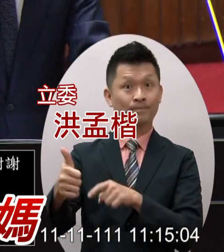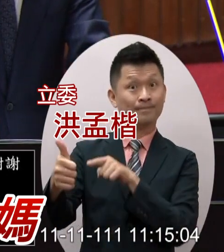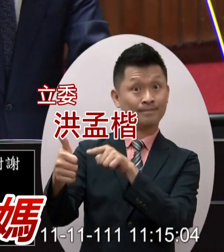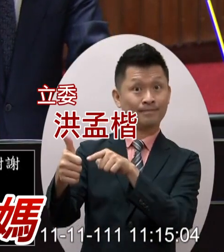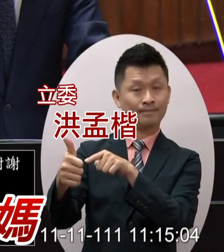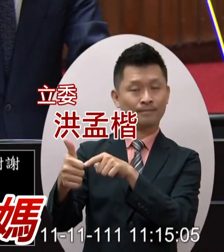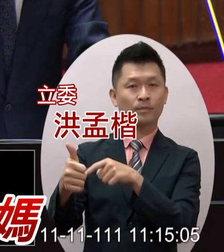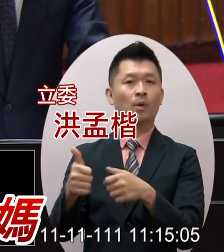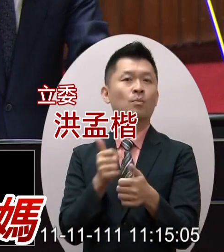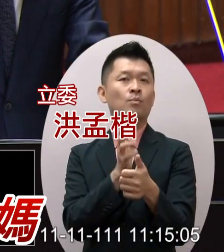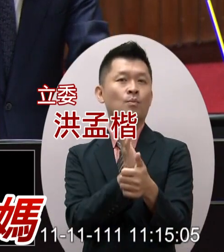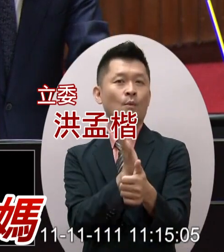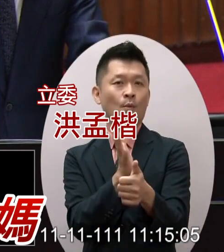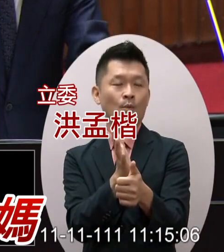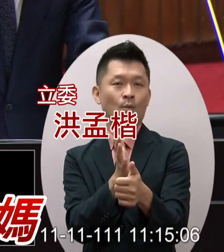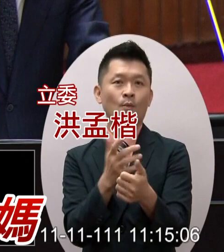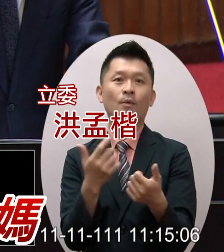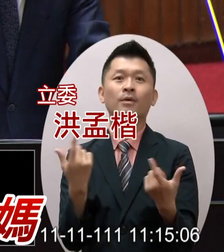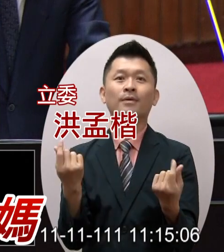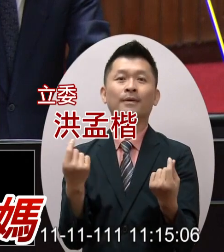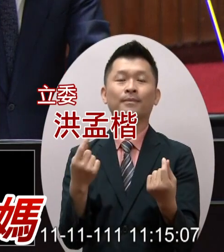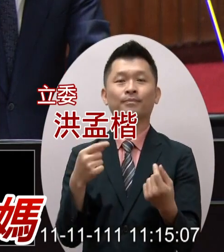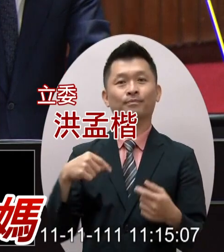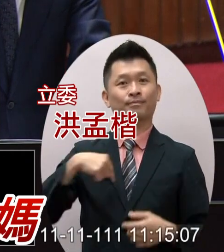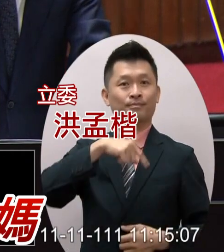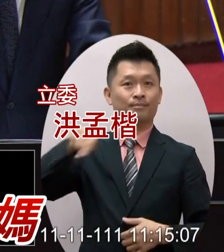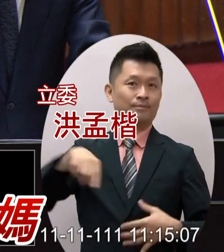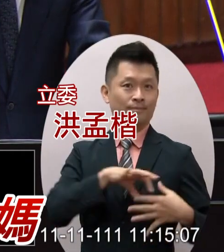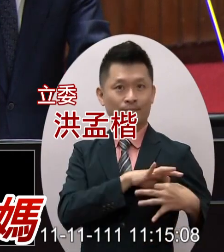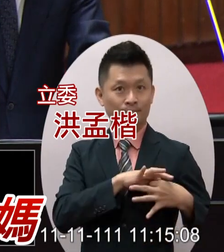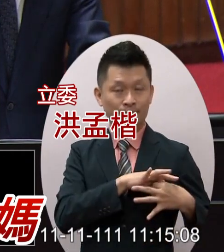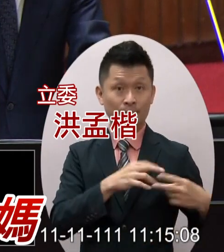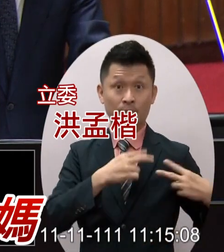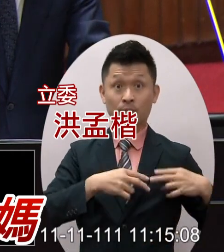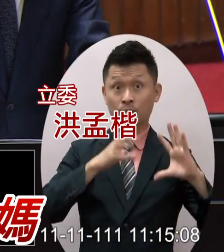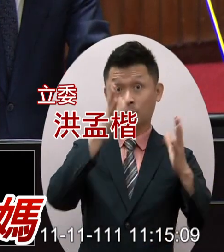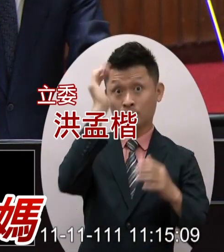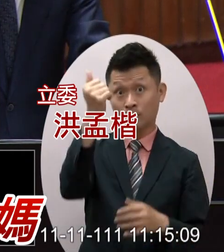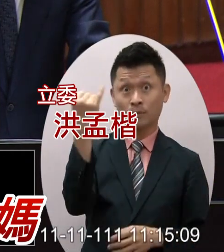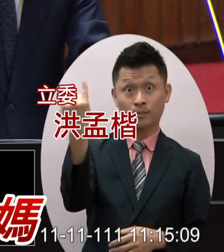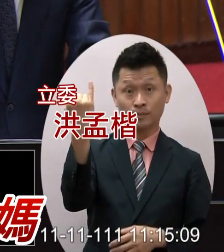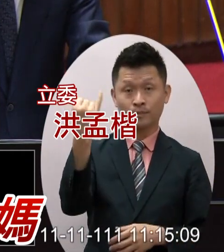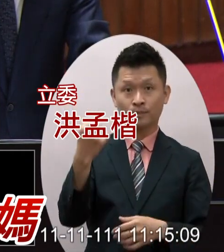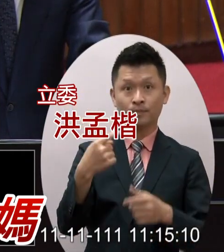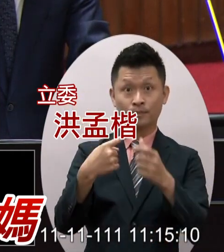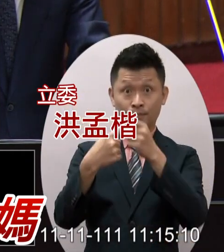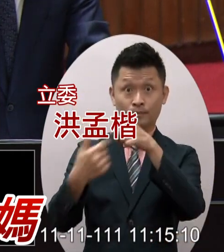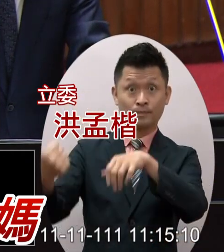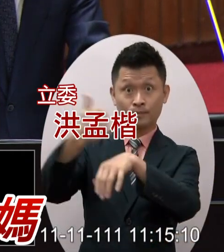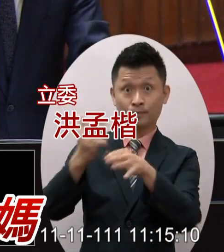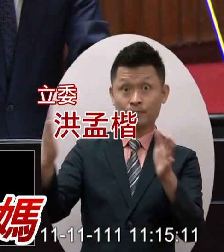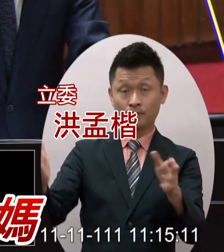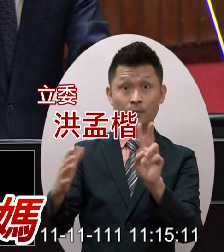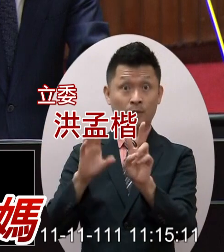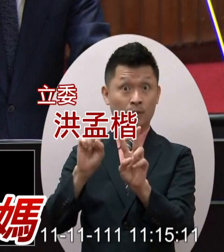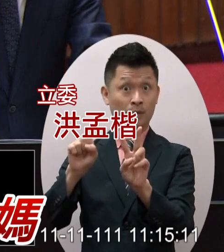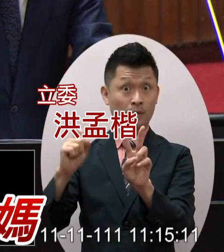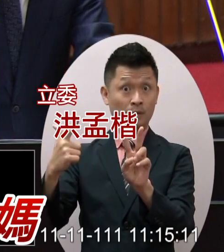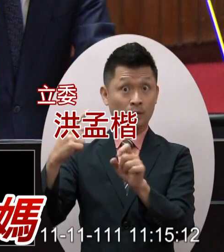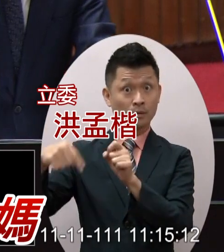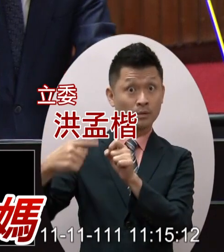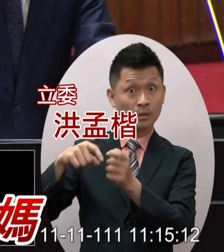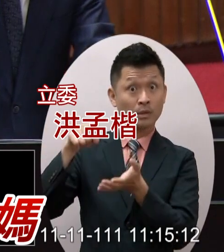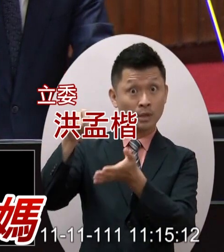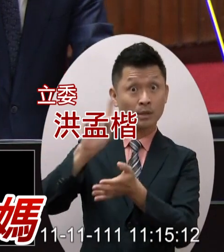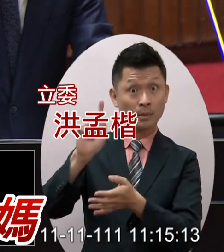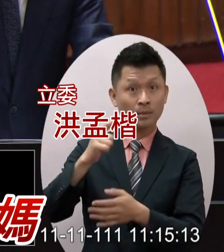总质询也跟您请教过，我们都很关心。蔡英文总统在第一任2016年选举的时候，也都有提到